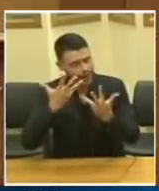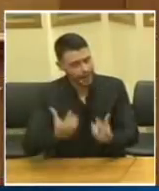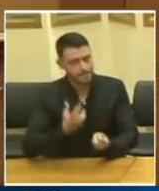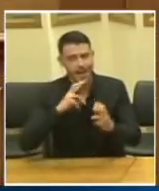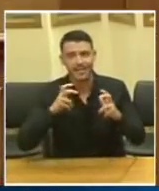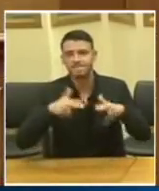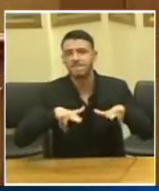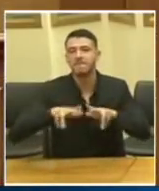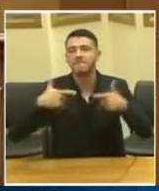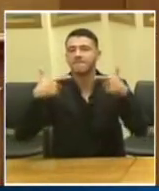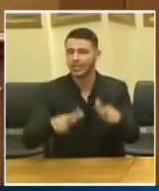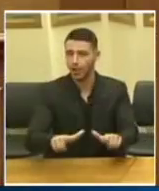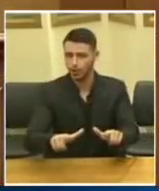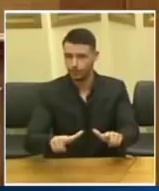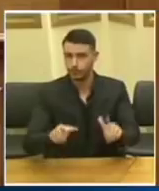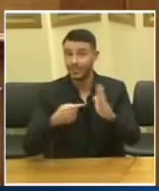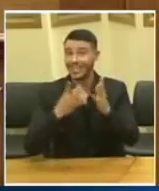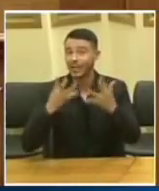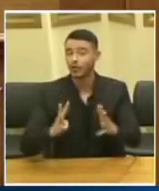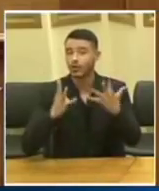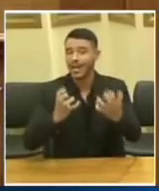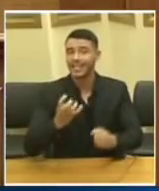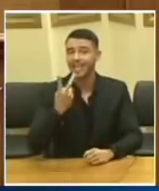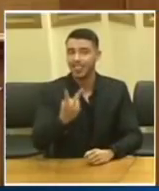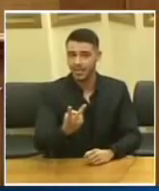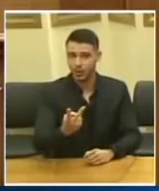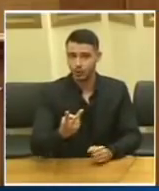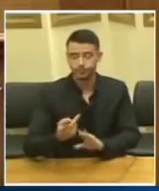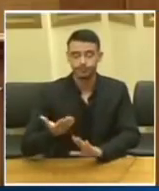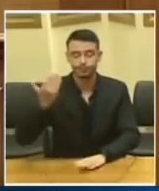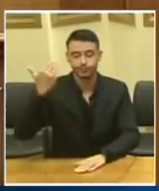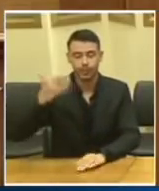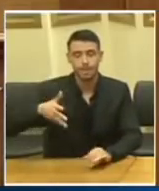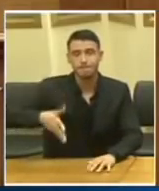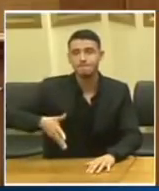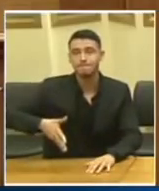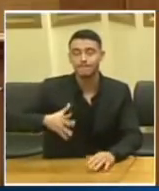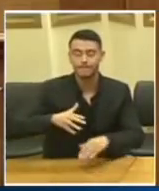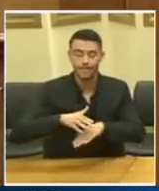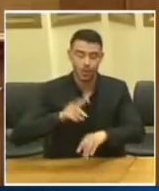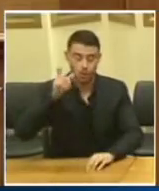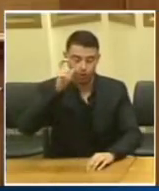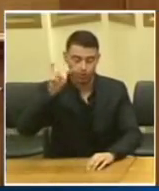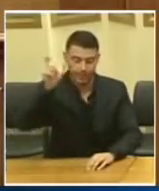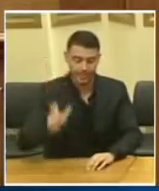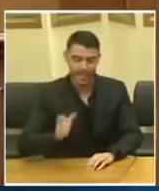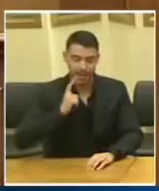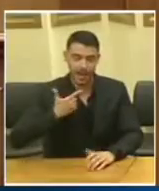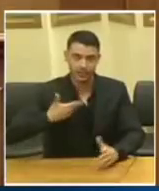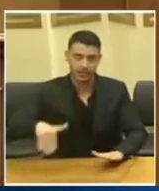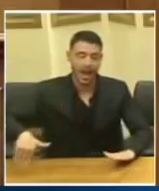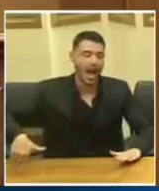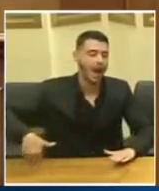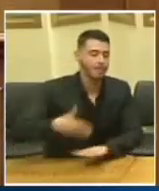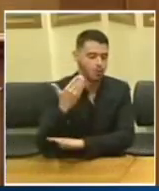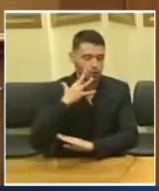Να θυμίσω λοιπόν το 1992, όταν ο κύριος Μητσοτάκης αποχώρησε από την κυβέρνηση, ο κύριος Σαμαράς αποχώρησε από την κυβέρνηση Μητσοτάκη,